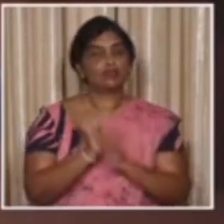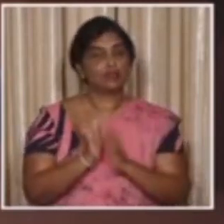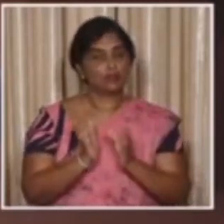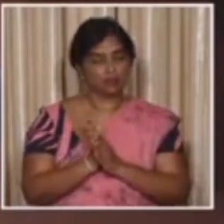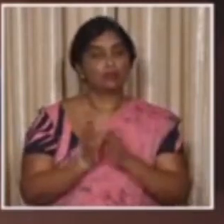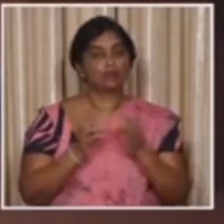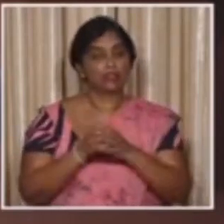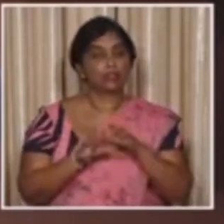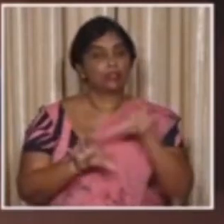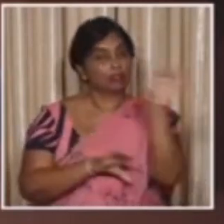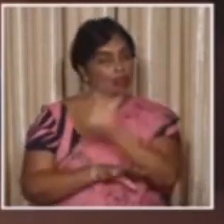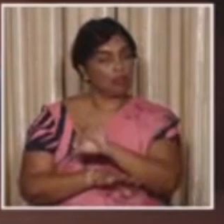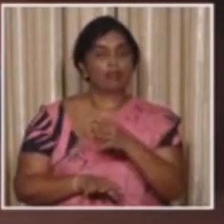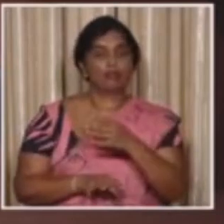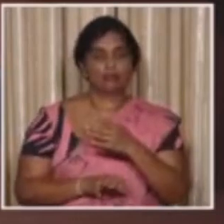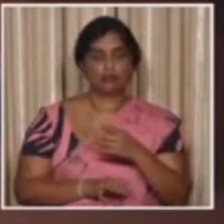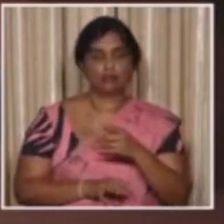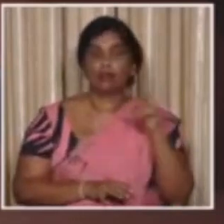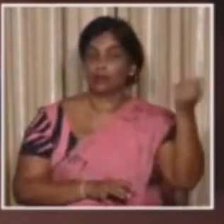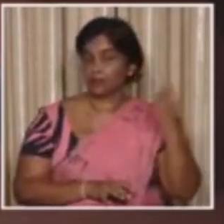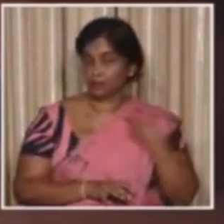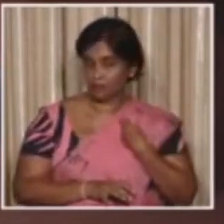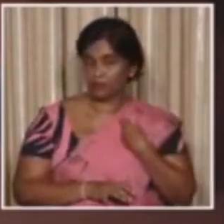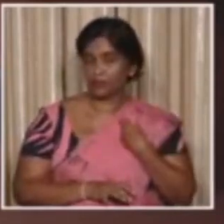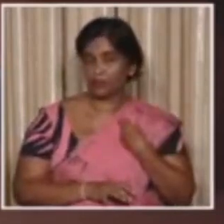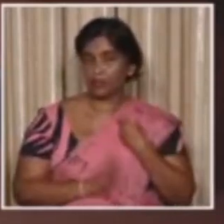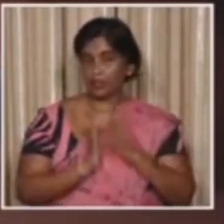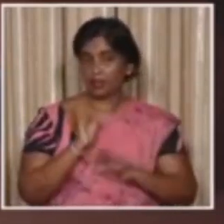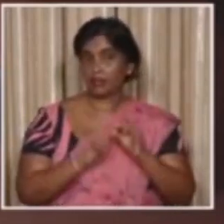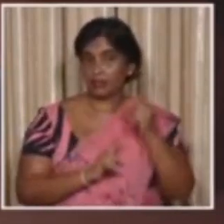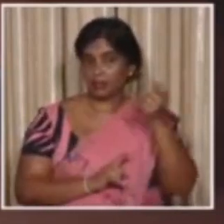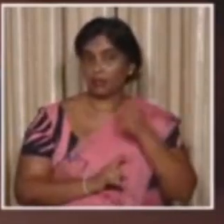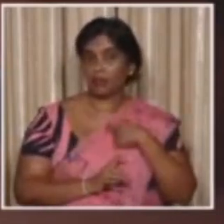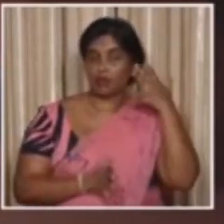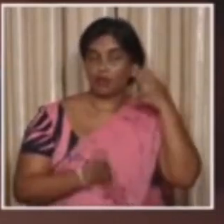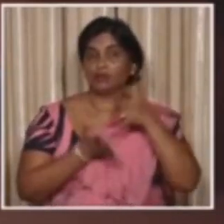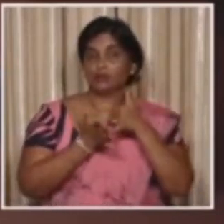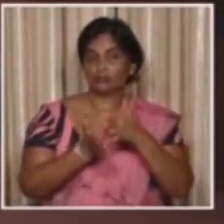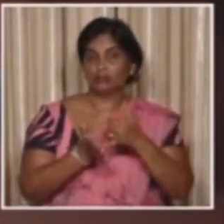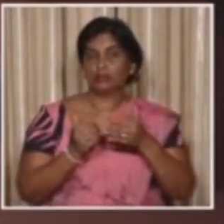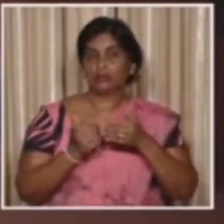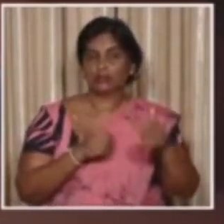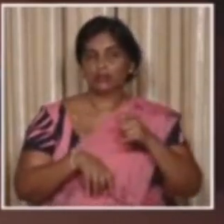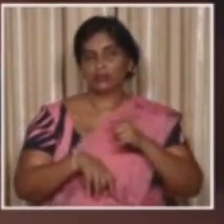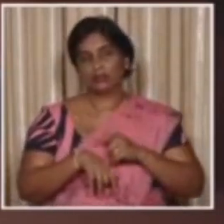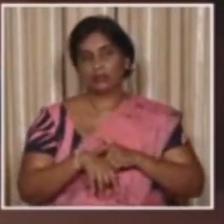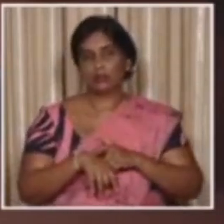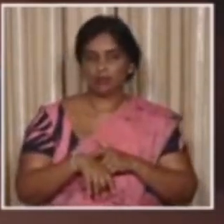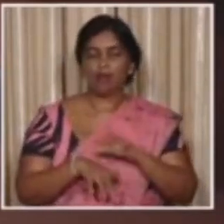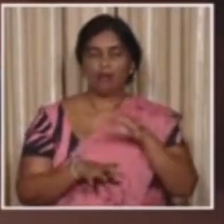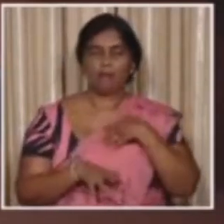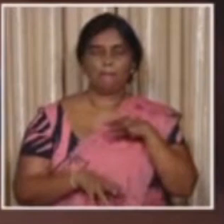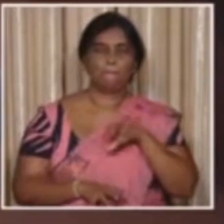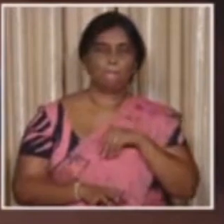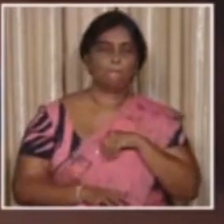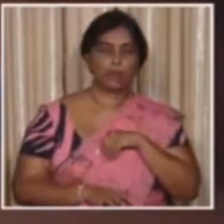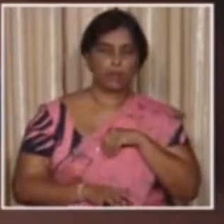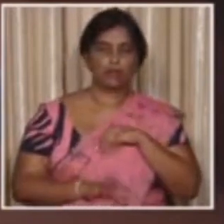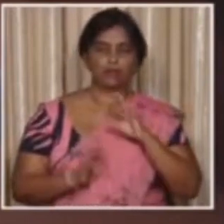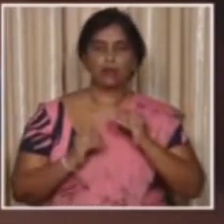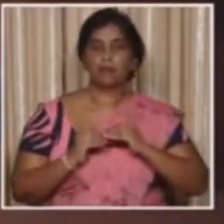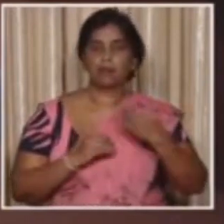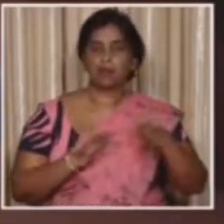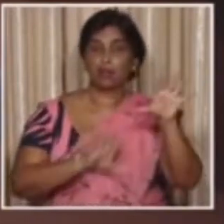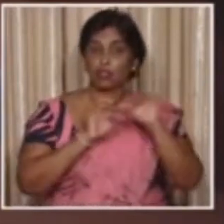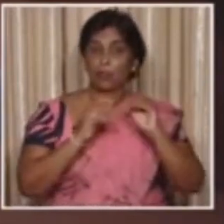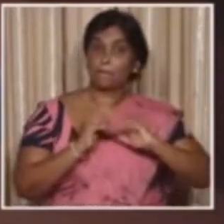palaka mandalai patkaran. Itu mungkin juga me loko kusalan pewayatni saya was sabek lama ma pilih gatta. Hebe pasu patkaran